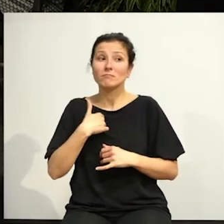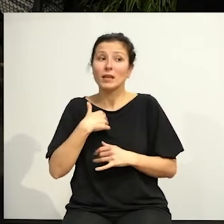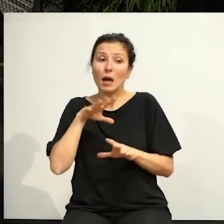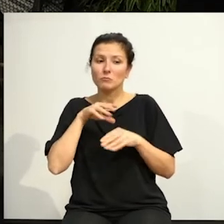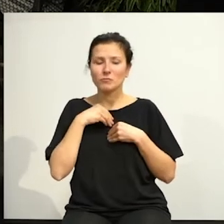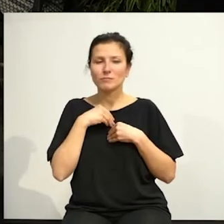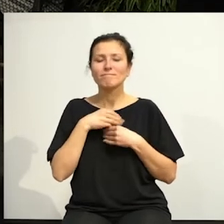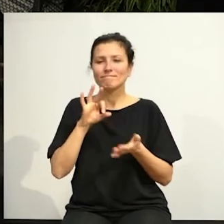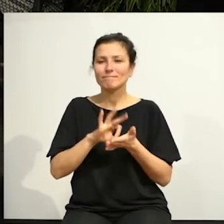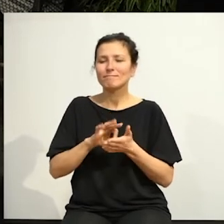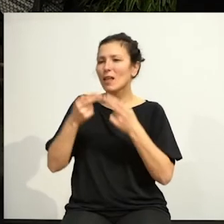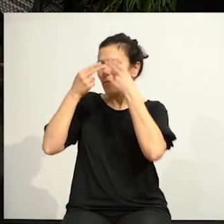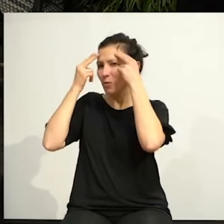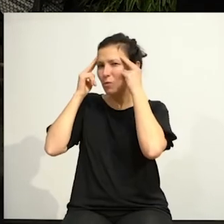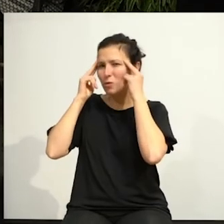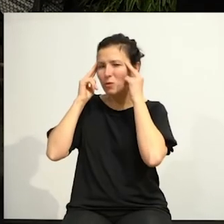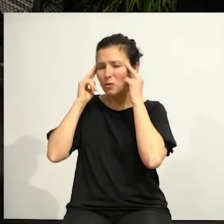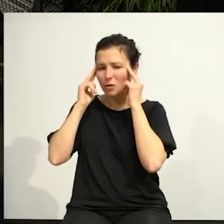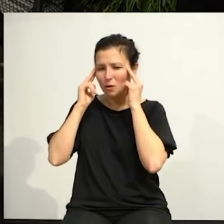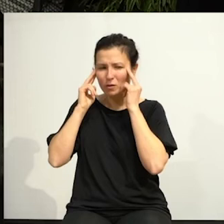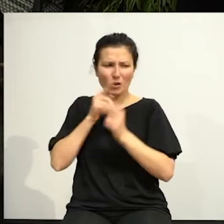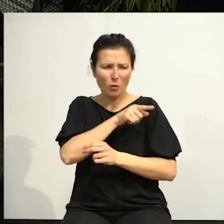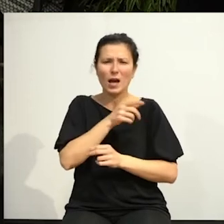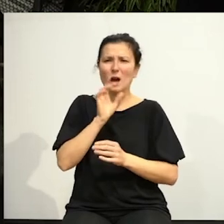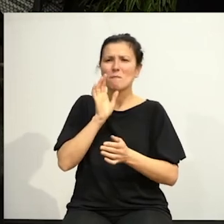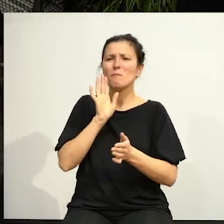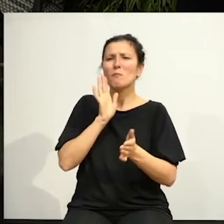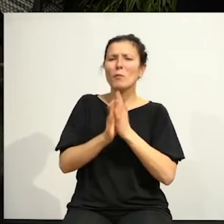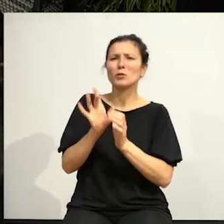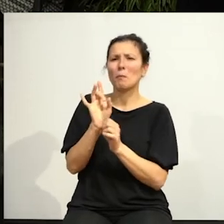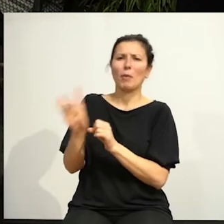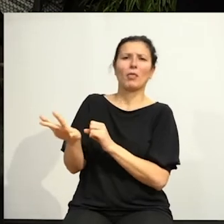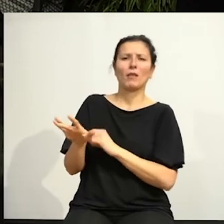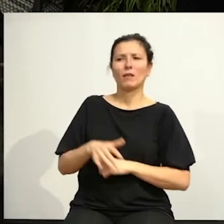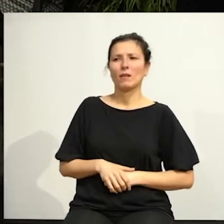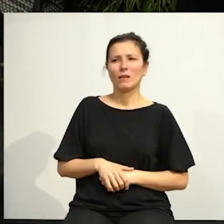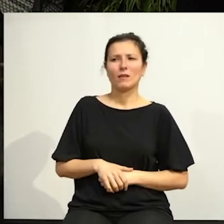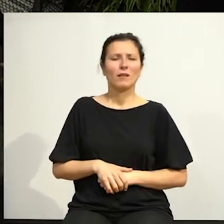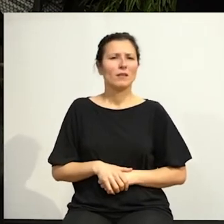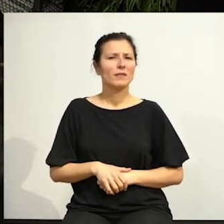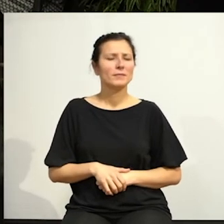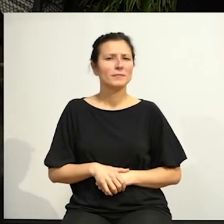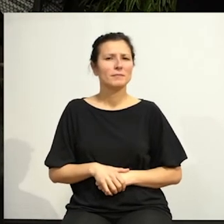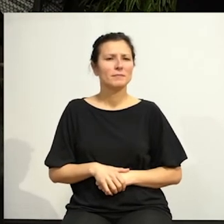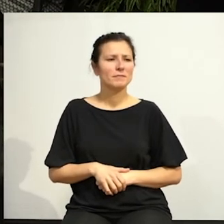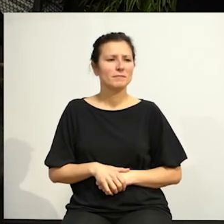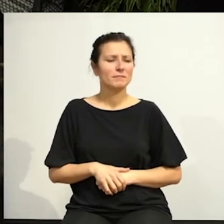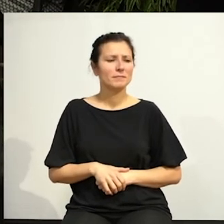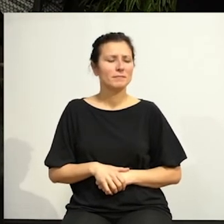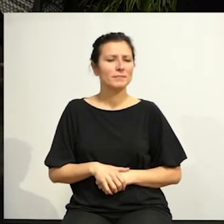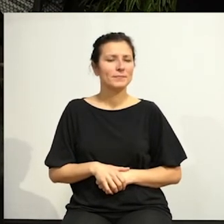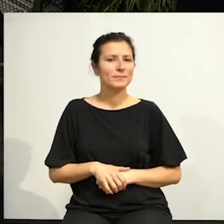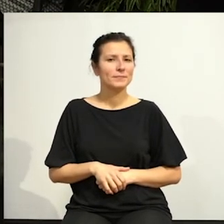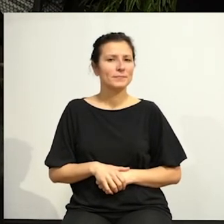była, Norwida zwyczajnie po prostu Maria Kelergi rzuciła wcześniej czy później, jak robiła z licznymi jej tam tak przypadkowymi bądź